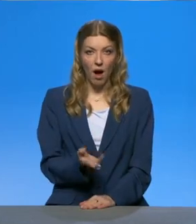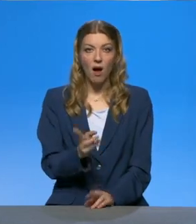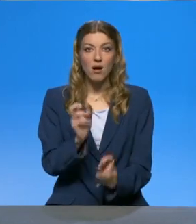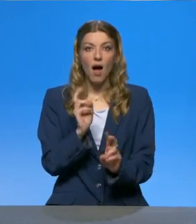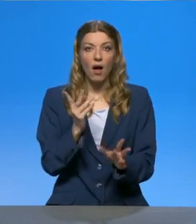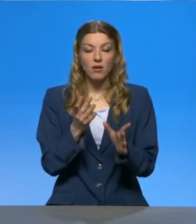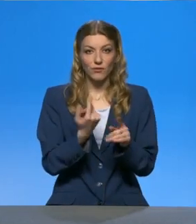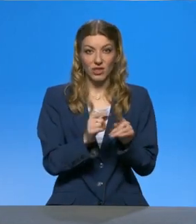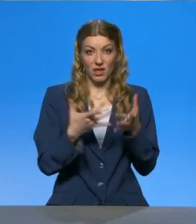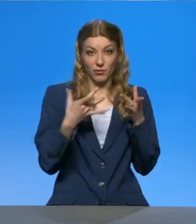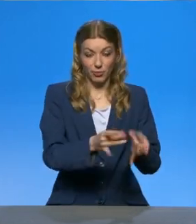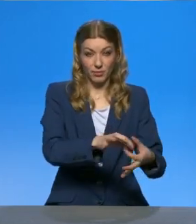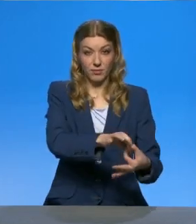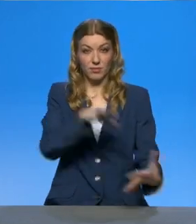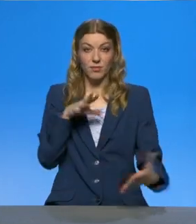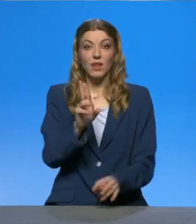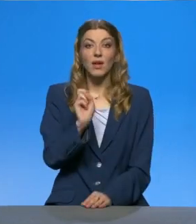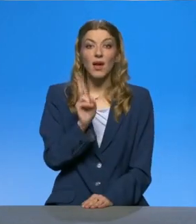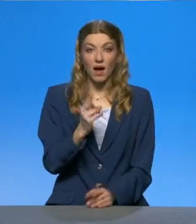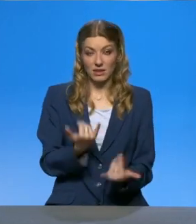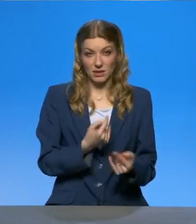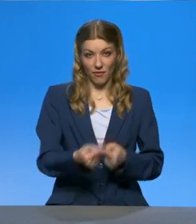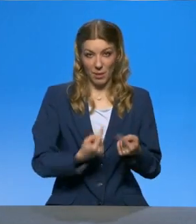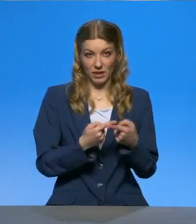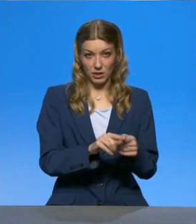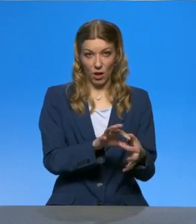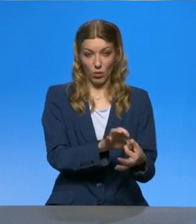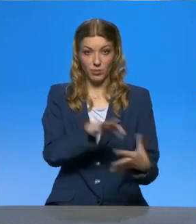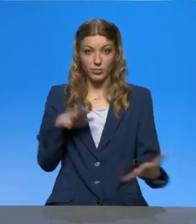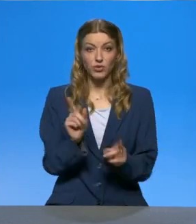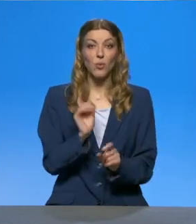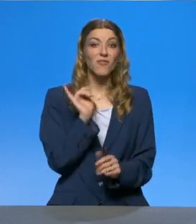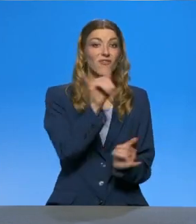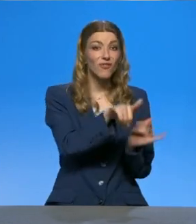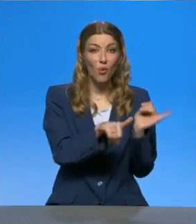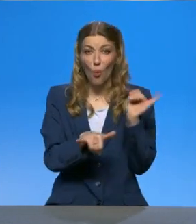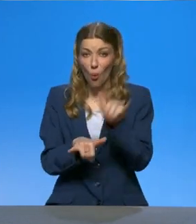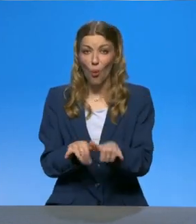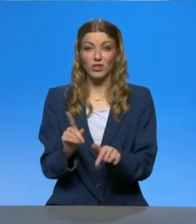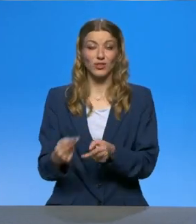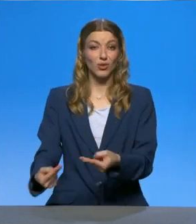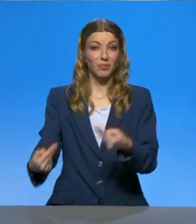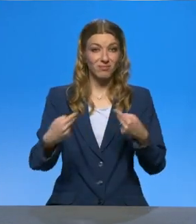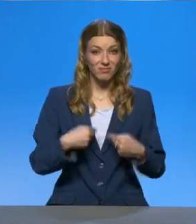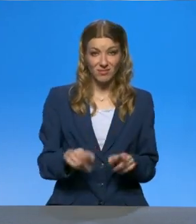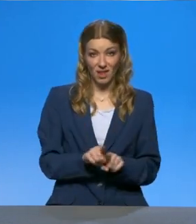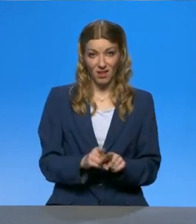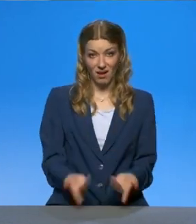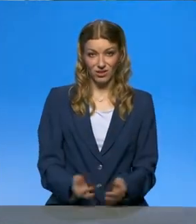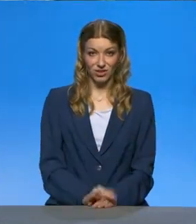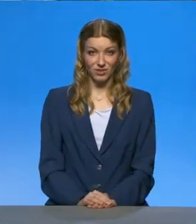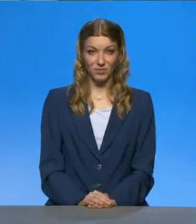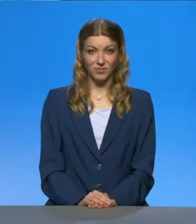лап этих суперсовременных технологий человека? Чтобы ходили в гости, чтобы приезжали в гости. Но в первую очередь нужно,